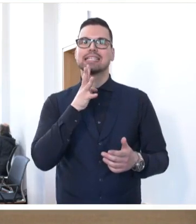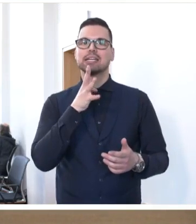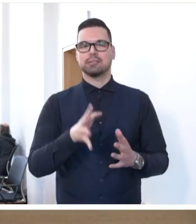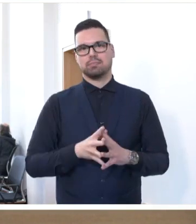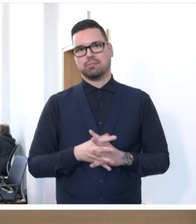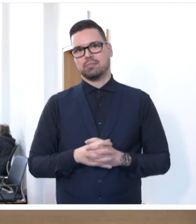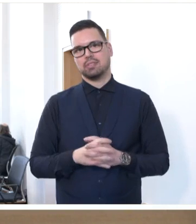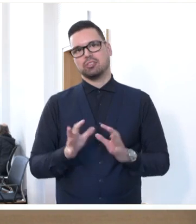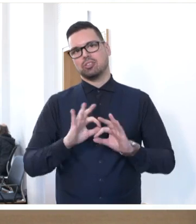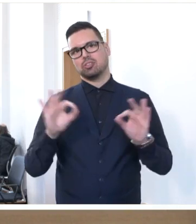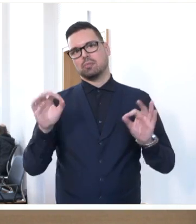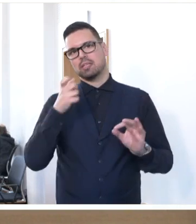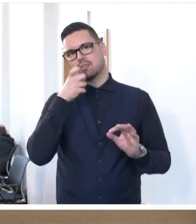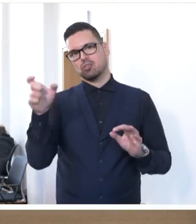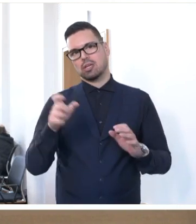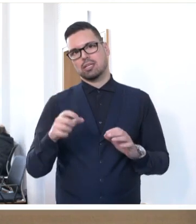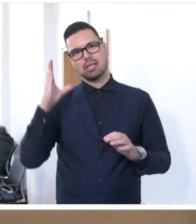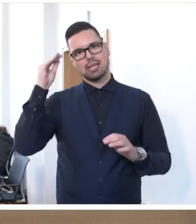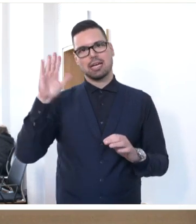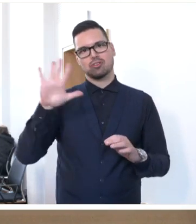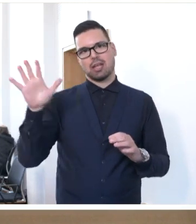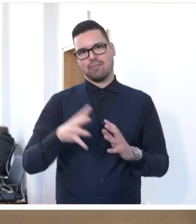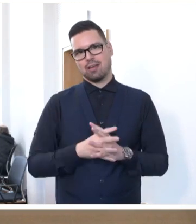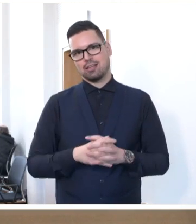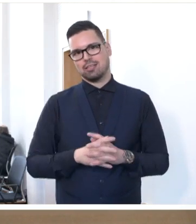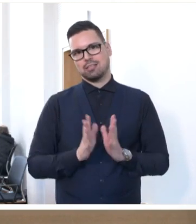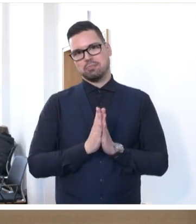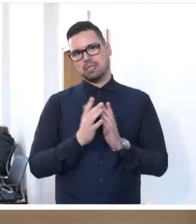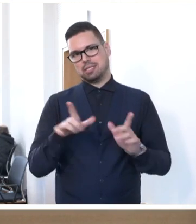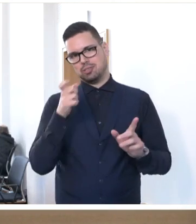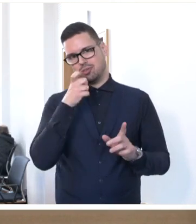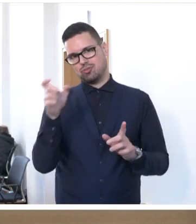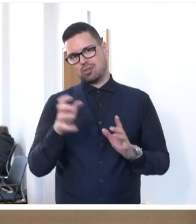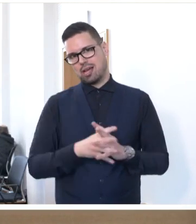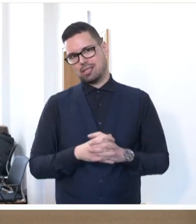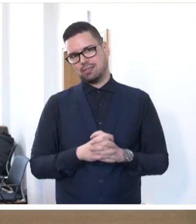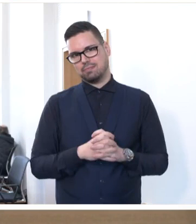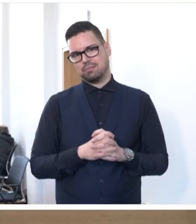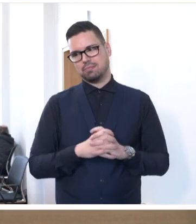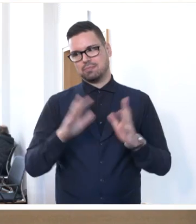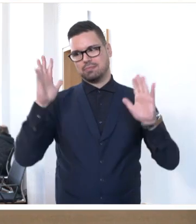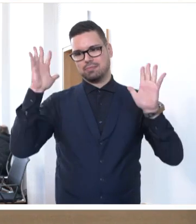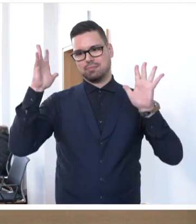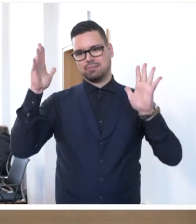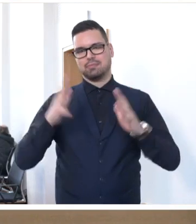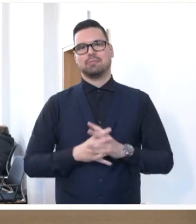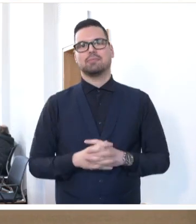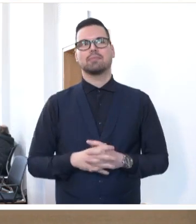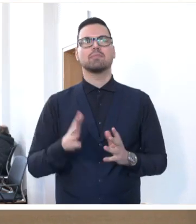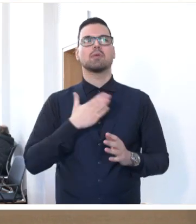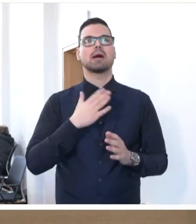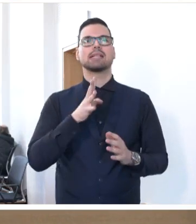Es wird nicht besser, wenn Sie schreien, Herr Schäfer. Bitte nicht schreien. Bitte nicht schreien. So, ich komme zu meiner